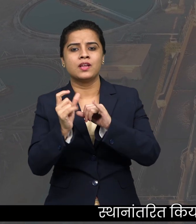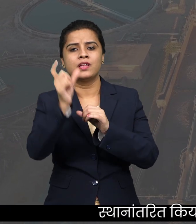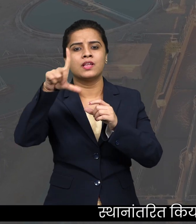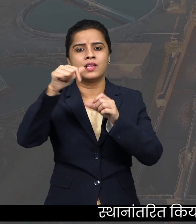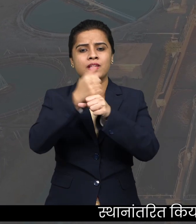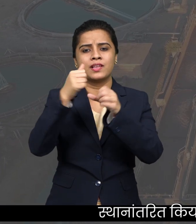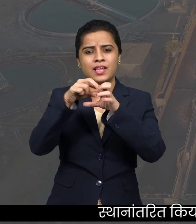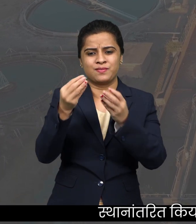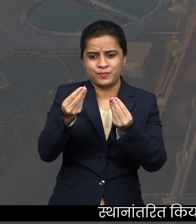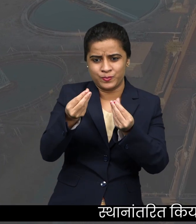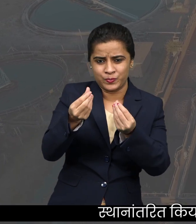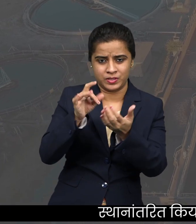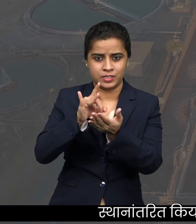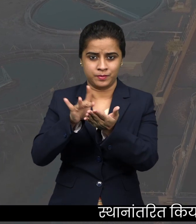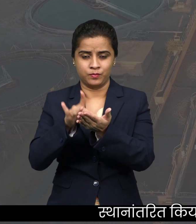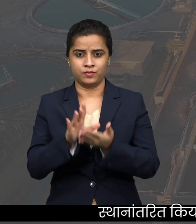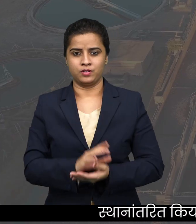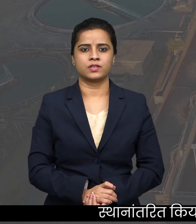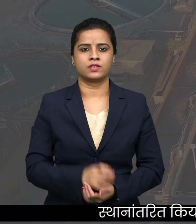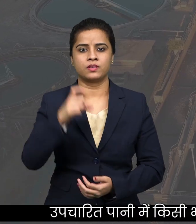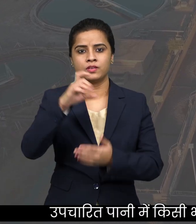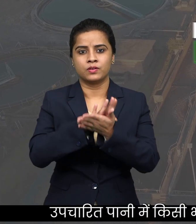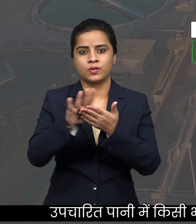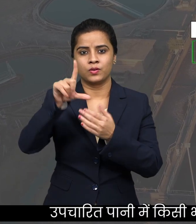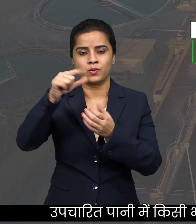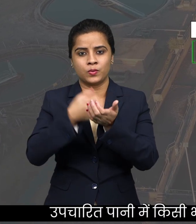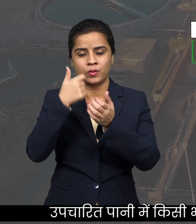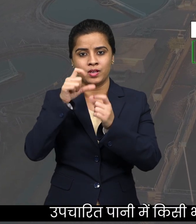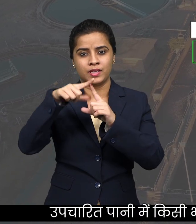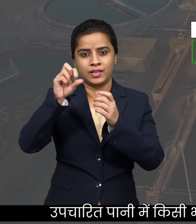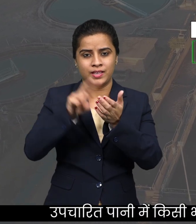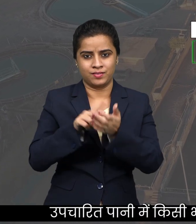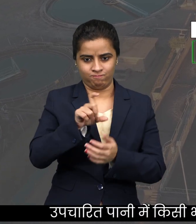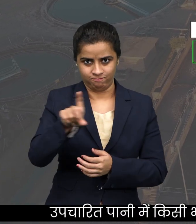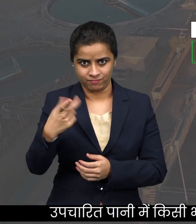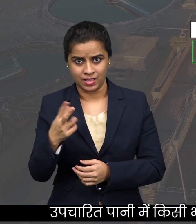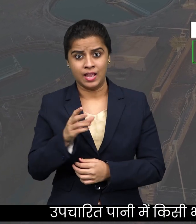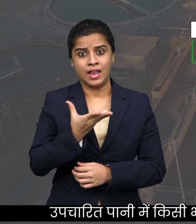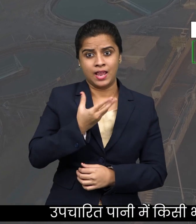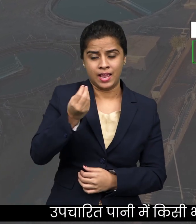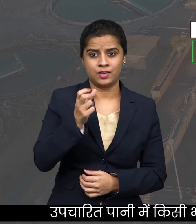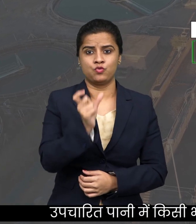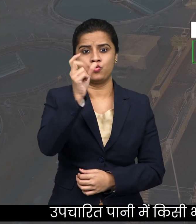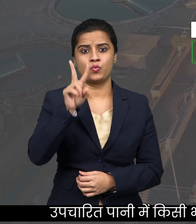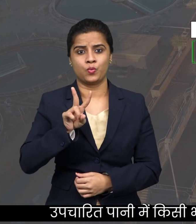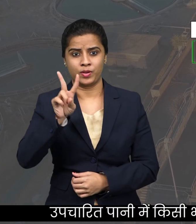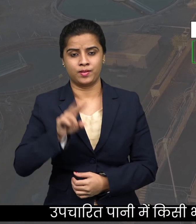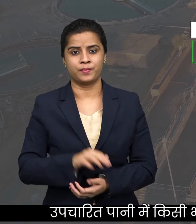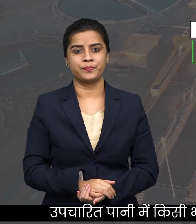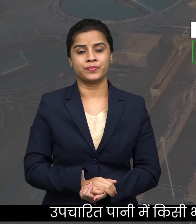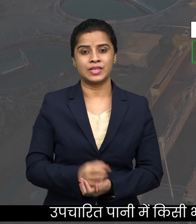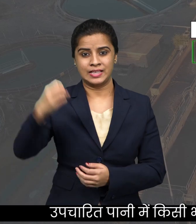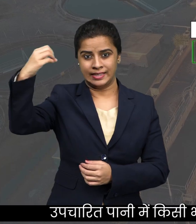उपचारित पानी में किसी भी सूक्ष्मजीव संदूषण को हटाने